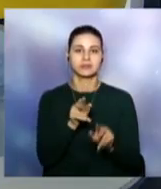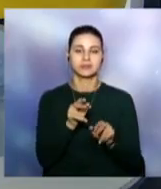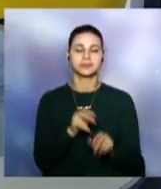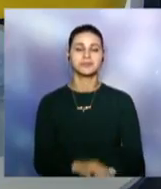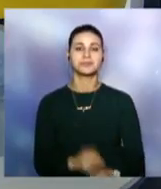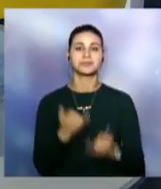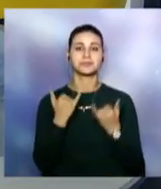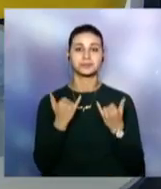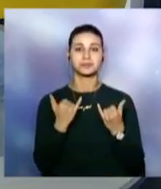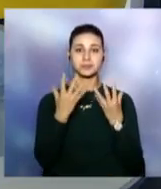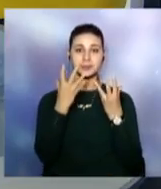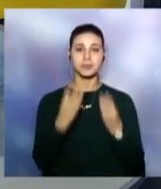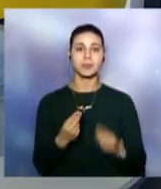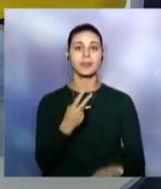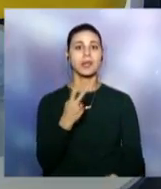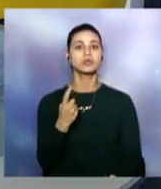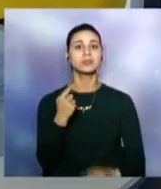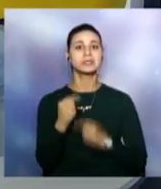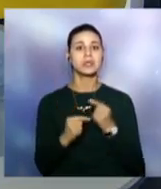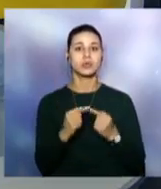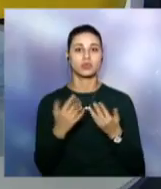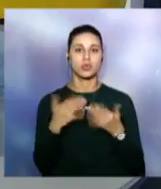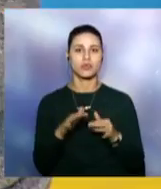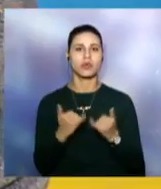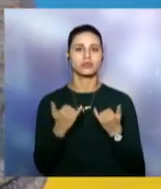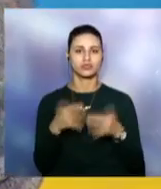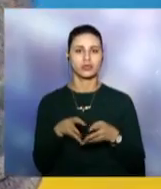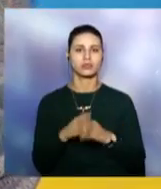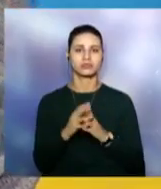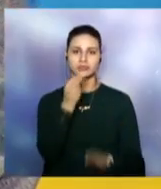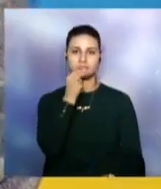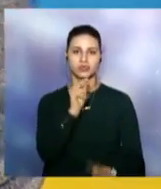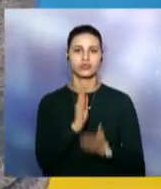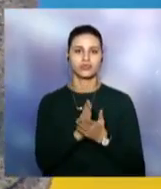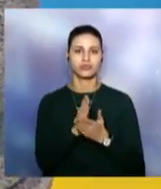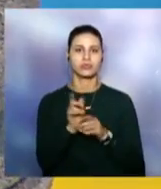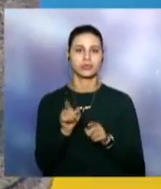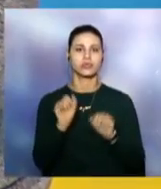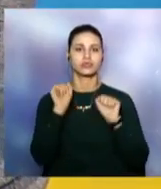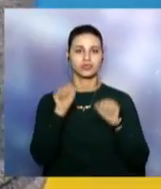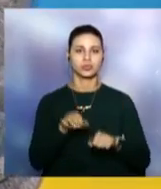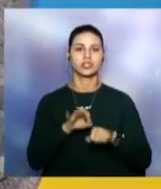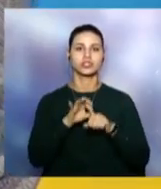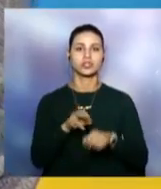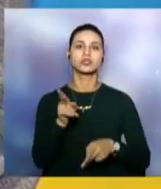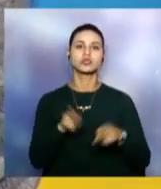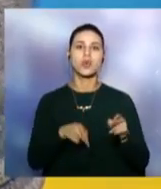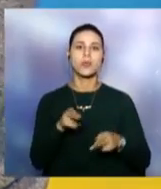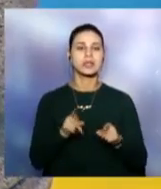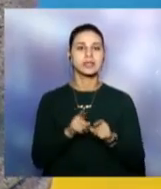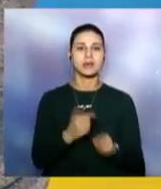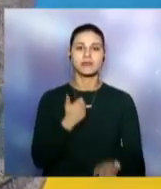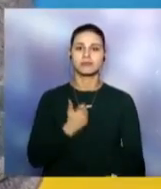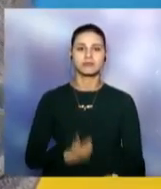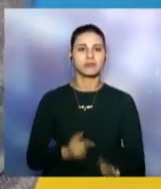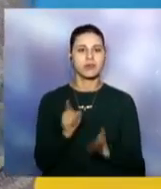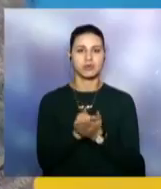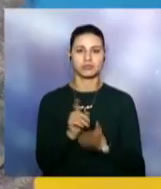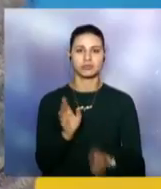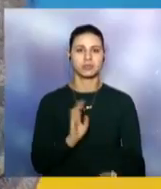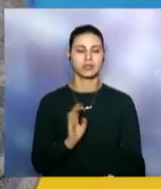დღევანდელ დღეს 21 საუკუნეში თანამედროვე ტექნოლოგიებით უკვე არის იმის საშუალება, რომ ჩატარდეს ოპერაცია მინიმალური ინვაზიური ჩარევით, ანუ